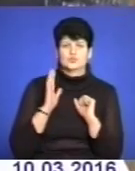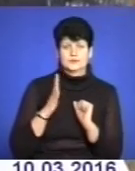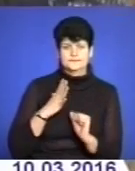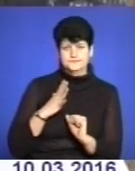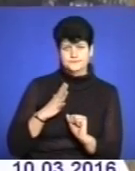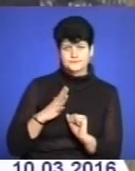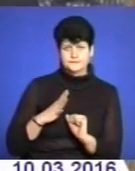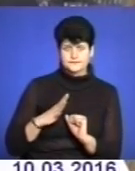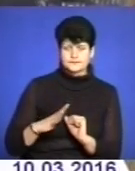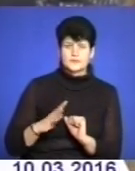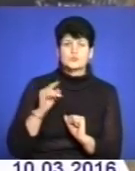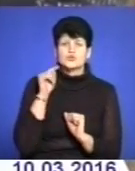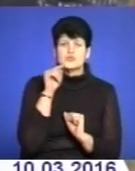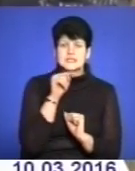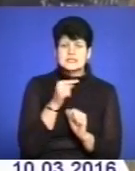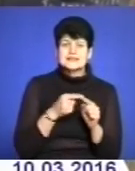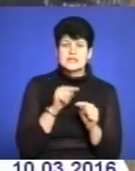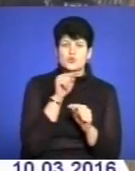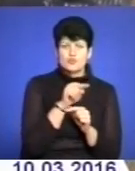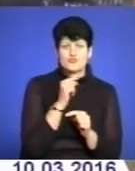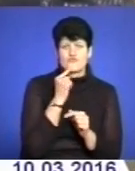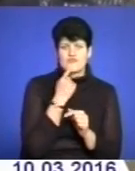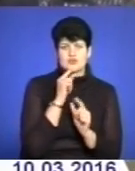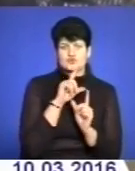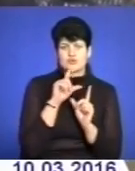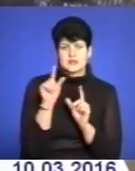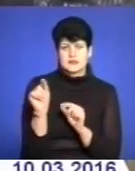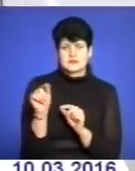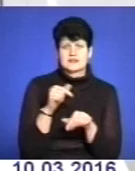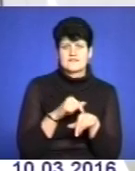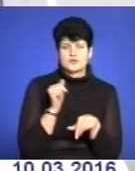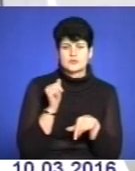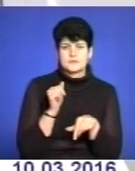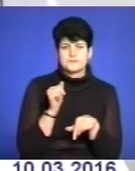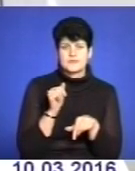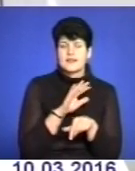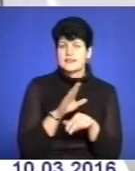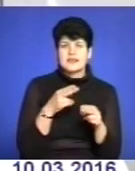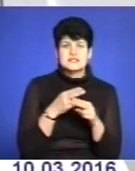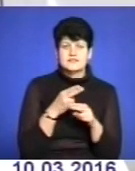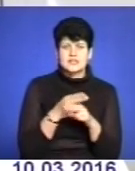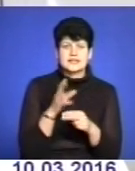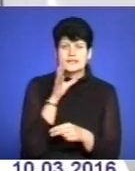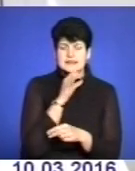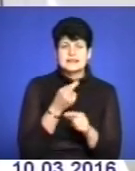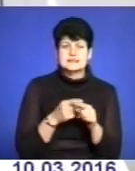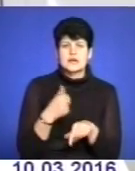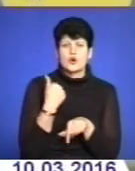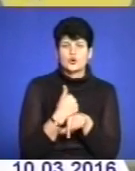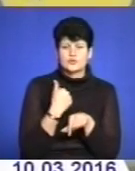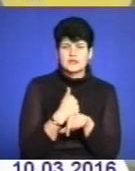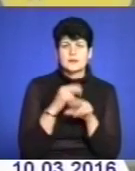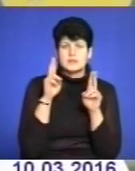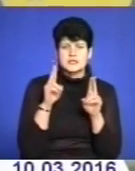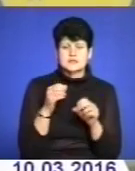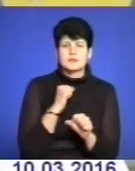стриманою, тому що це йому буде важко просто їхати. З таким відчуттям. Не заважати та не красти. Основні принципи роботи